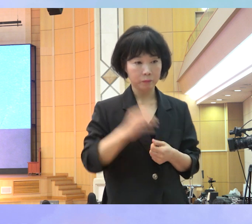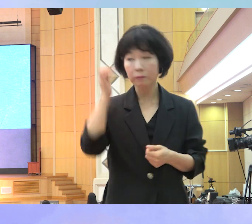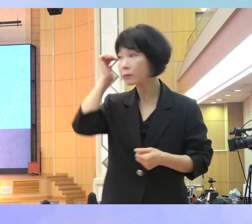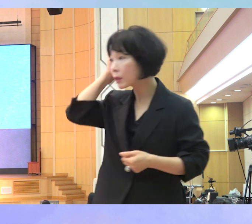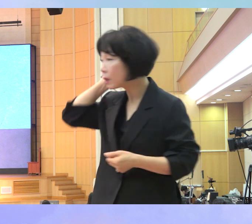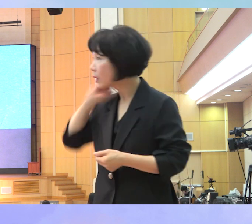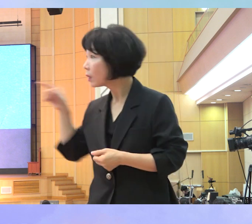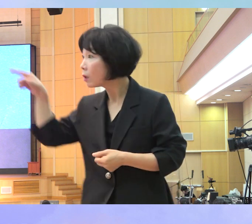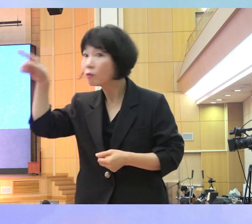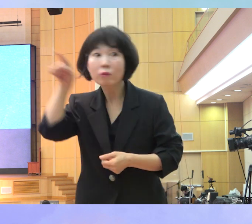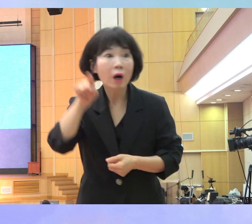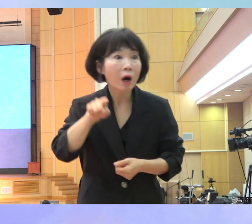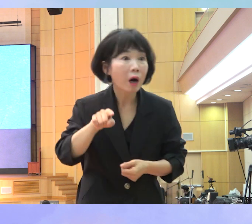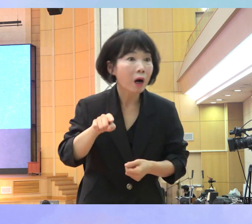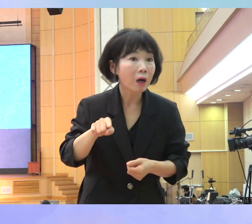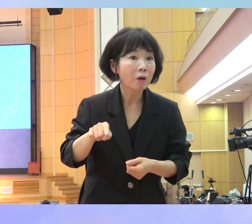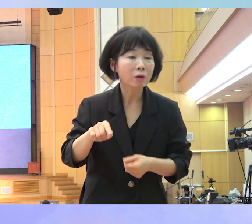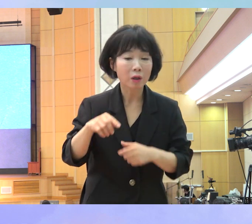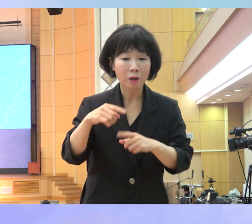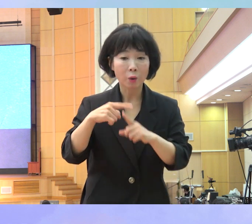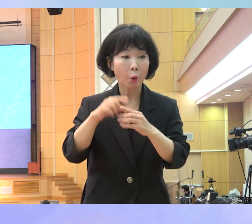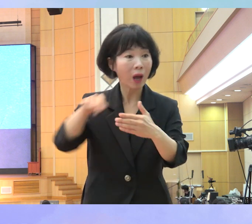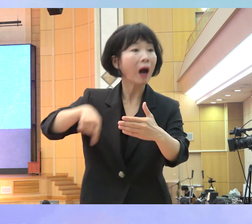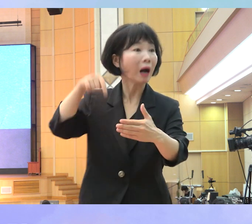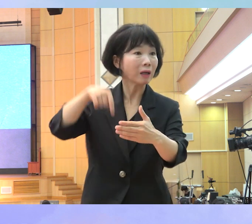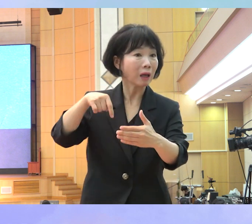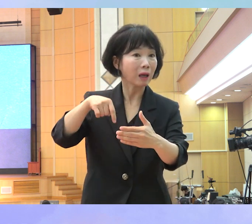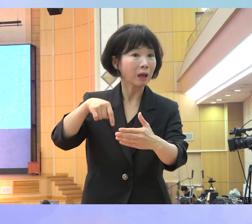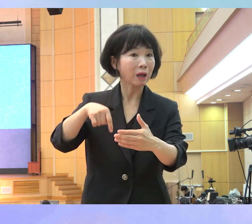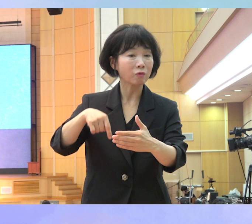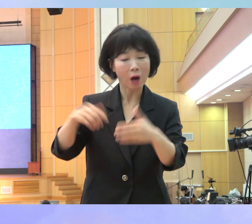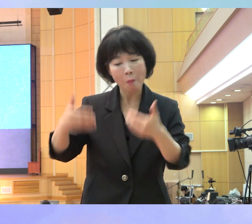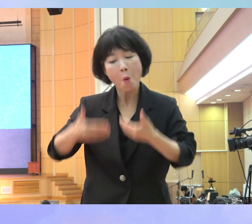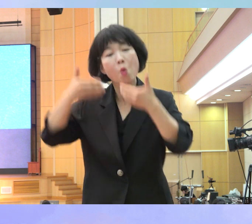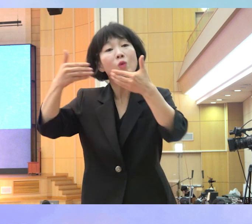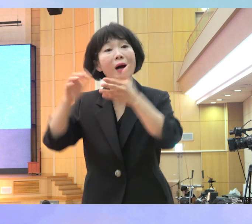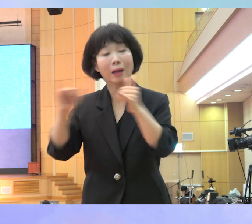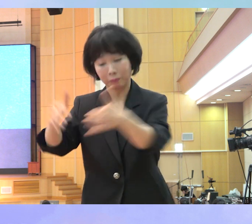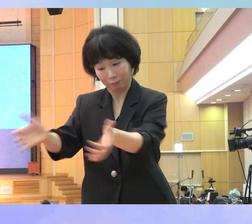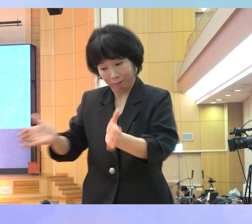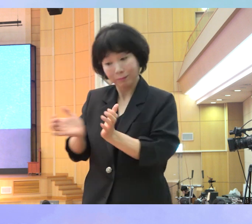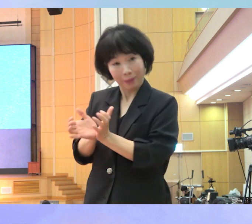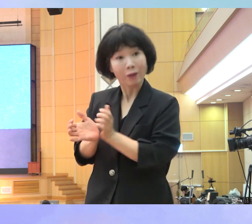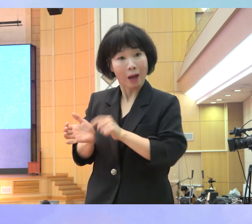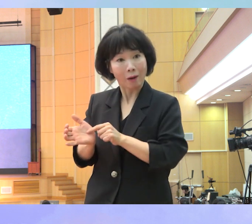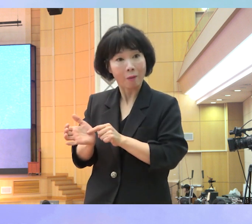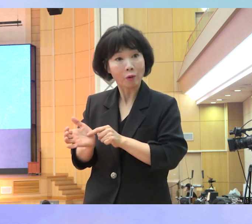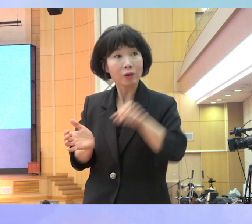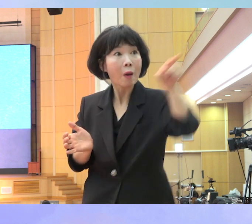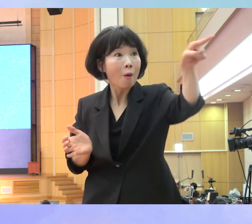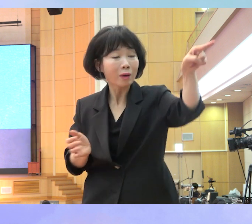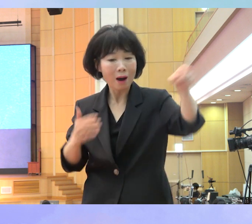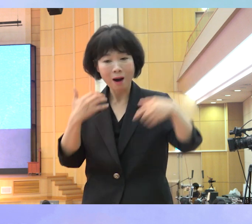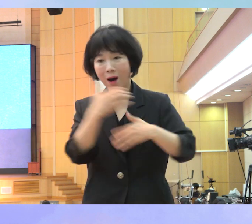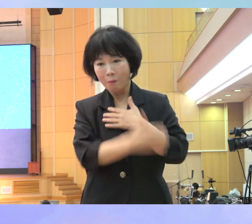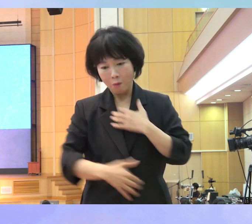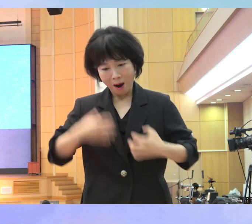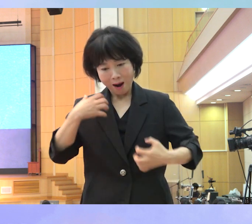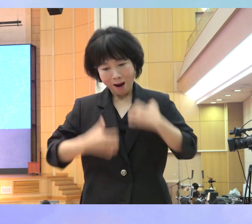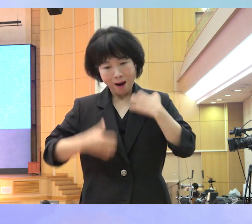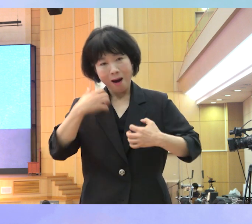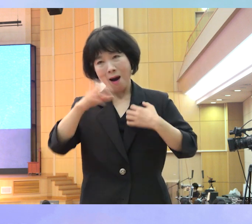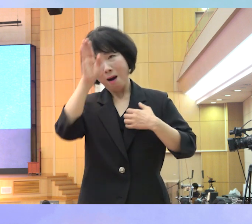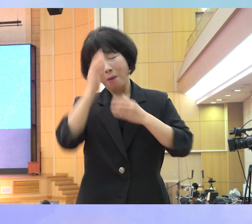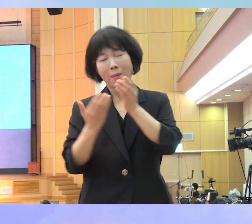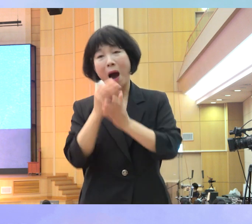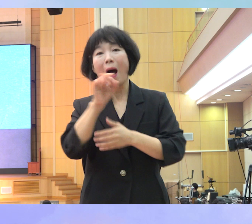진짜 이제 거의 막 돌아가실 때가 다 돼서 말도 제대로 못 하시는 분한테 가서, 우리 호스피스 선교회가 가서 예수 믿어야